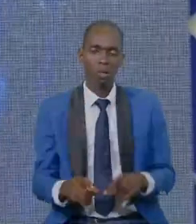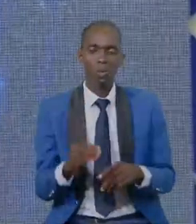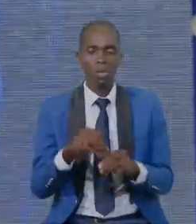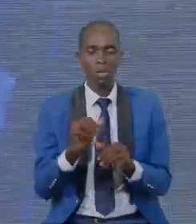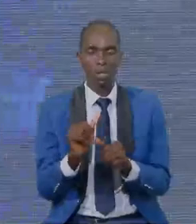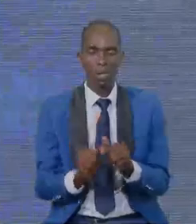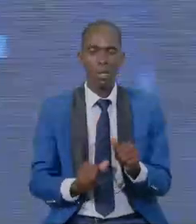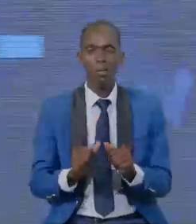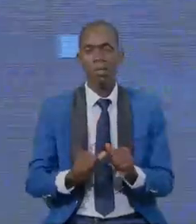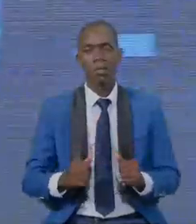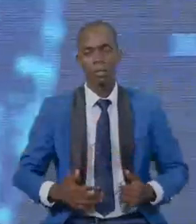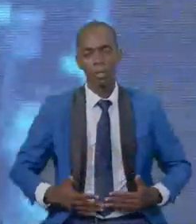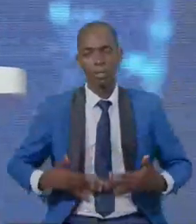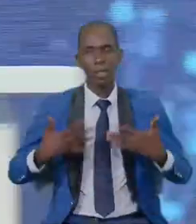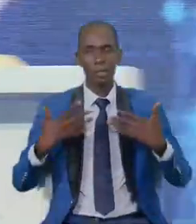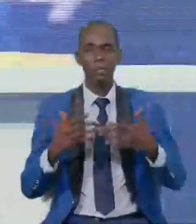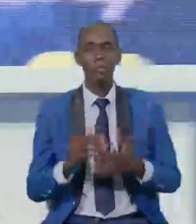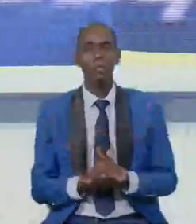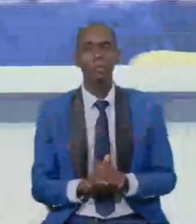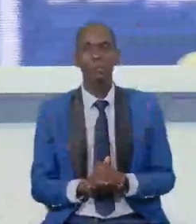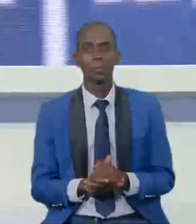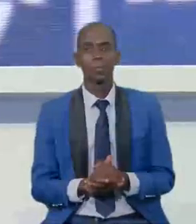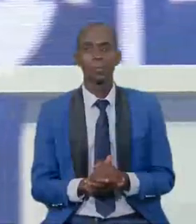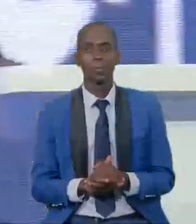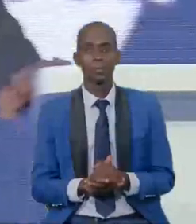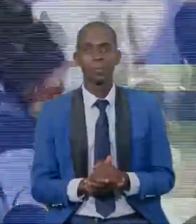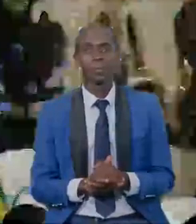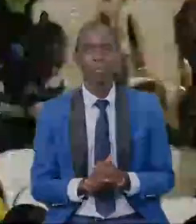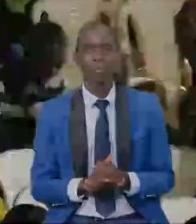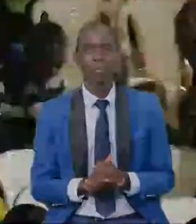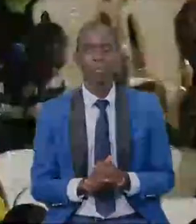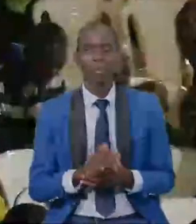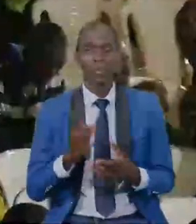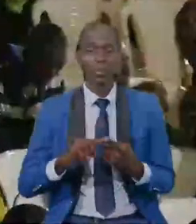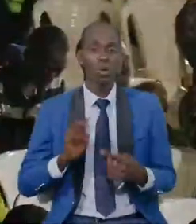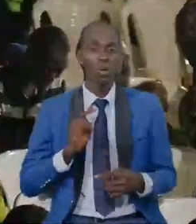Afin qu'une transformation, un changement ait lieu dans chaque vie.